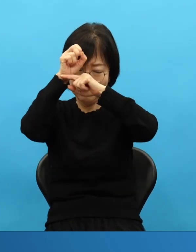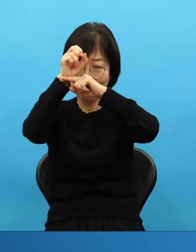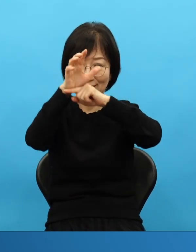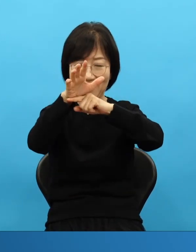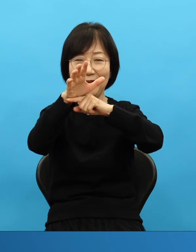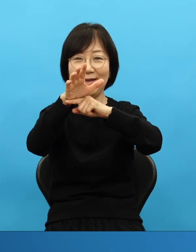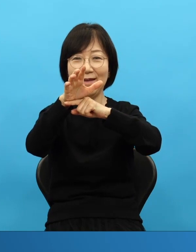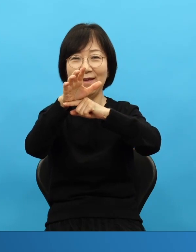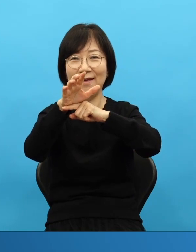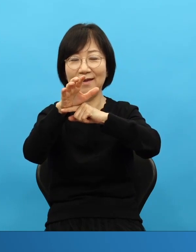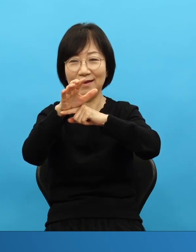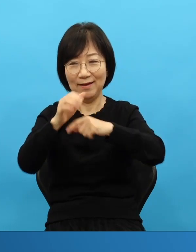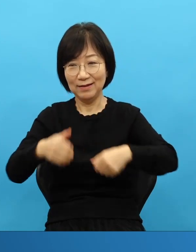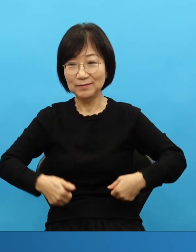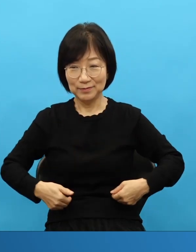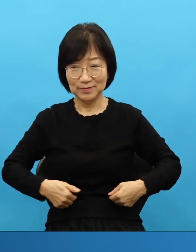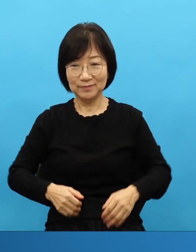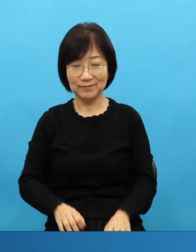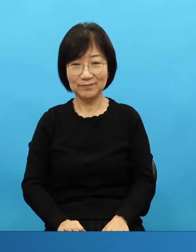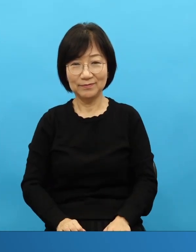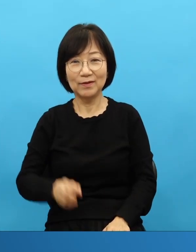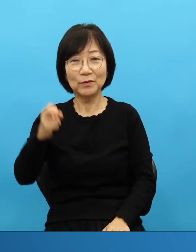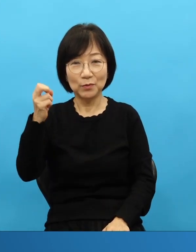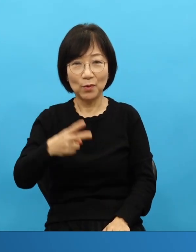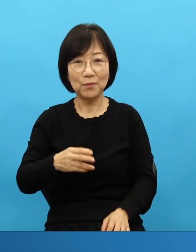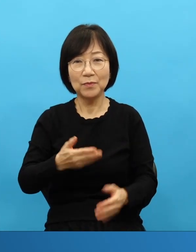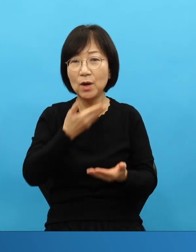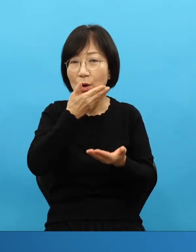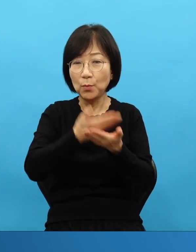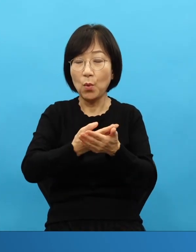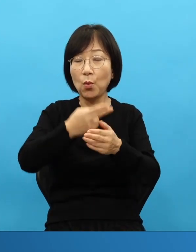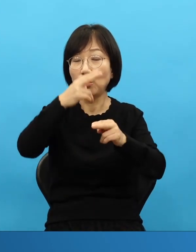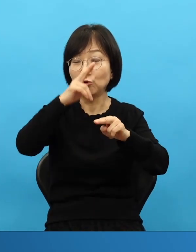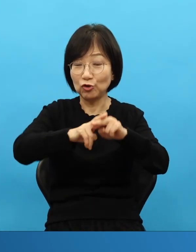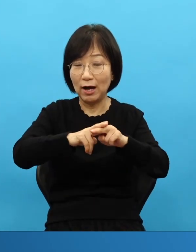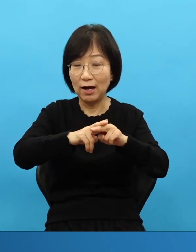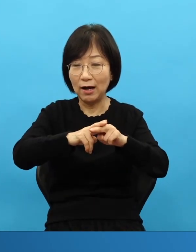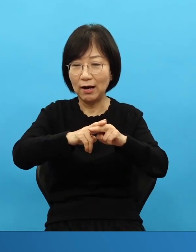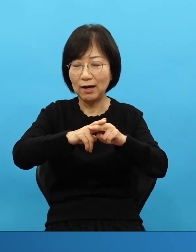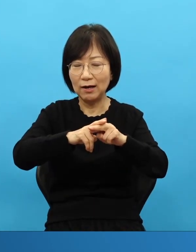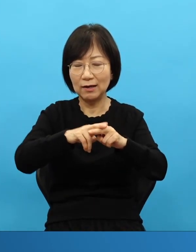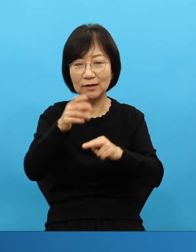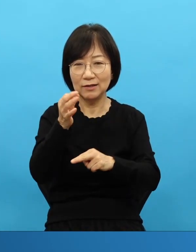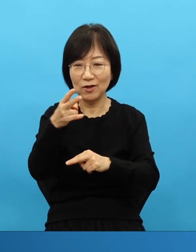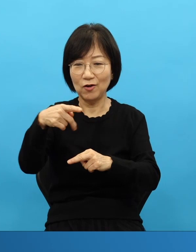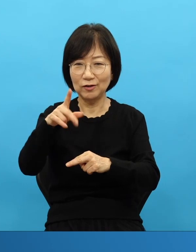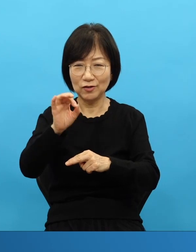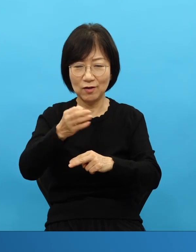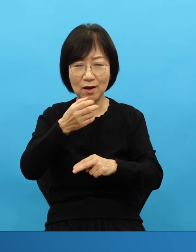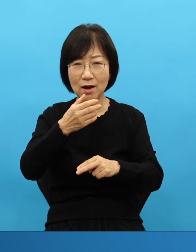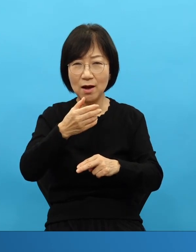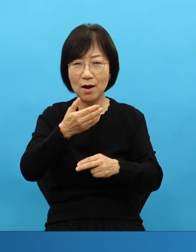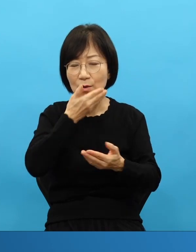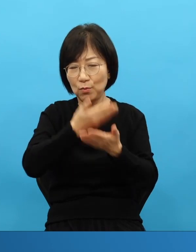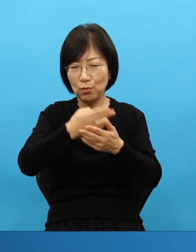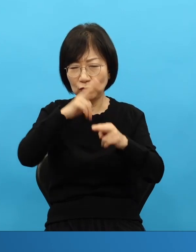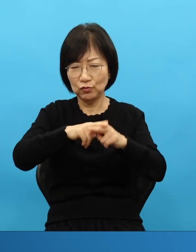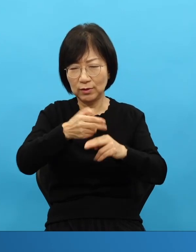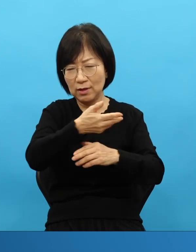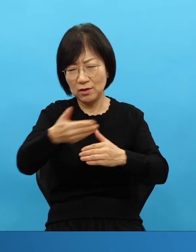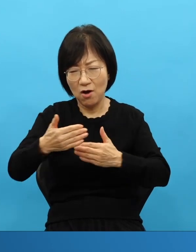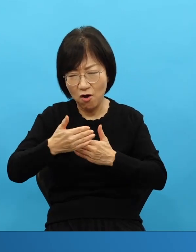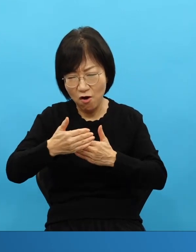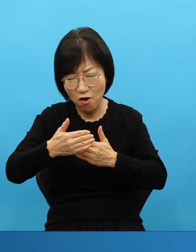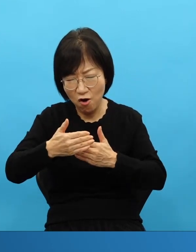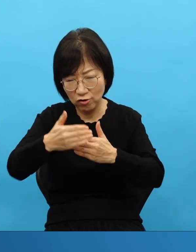보좌의 여정으로 유럽 복음화 가능합니다. And so Europe evangelization is possible with